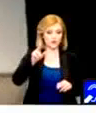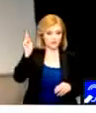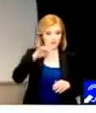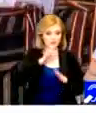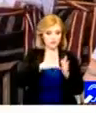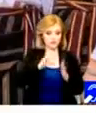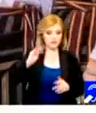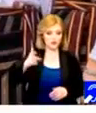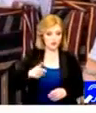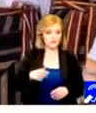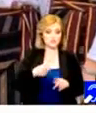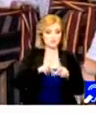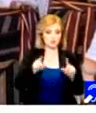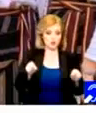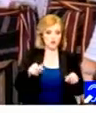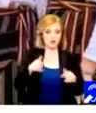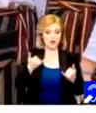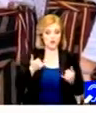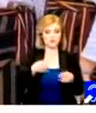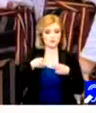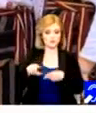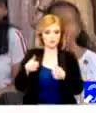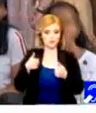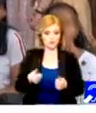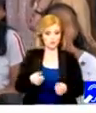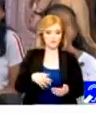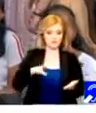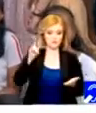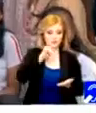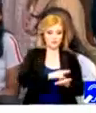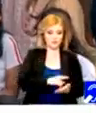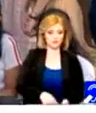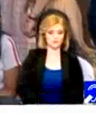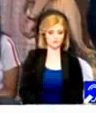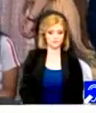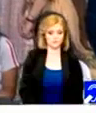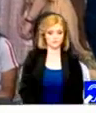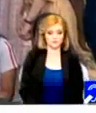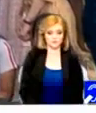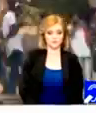în Iași la liceul Costache Negruț au ajuns astăzi cu bine pe aeroportul Henri Coandă din București.